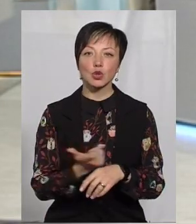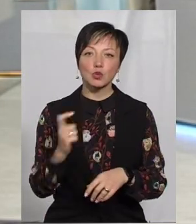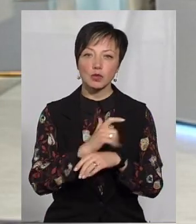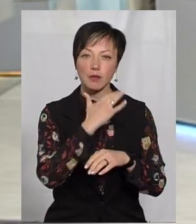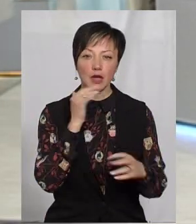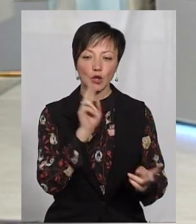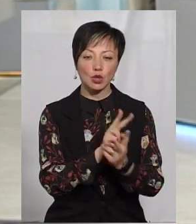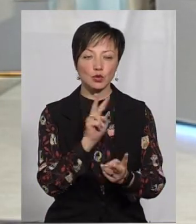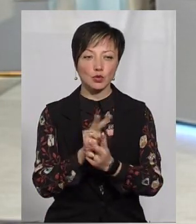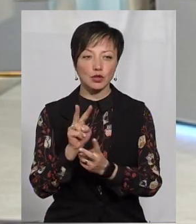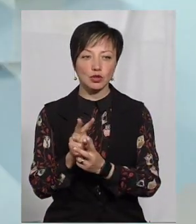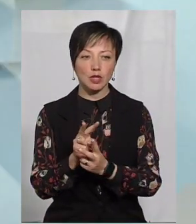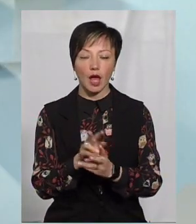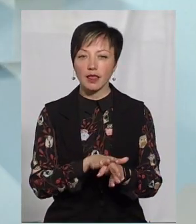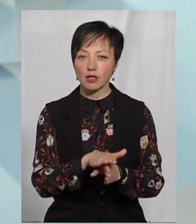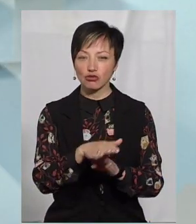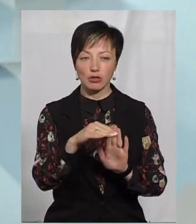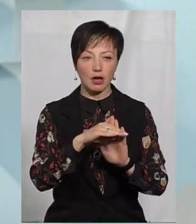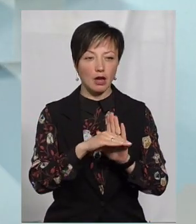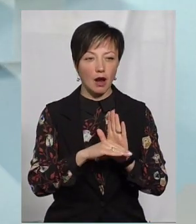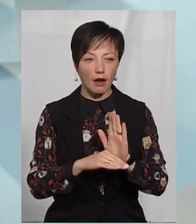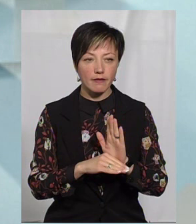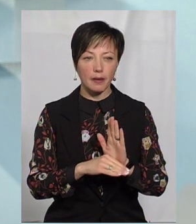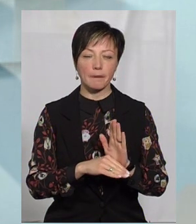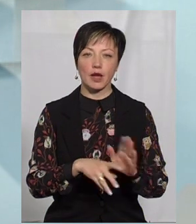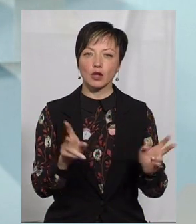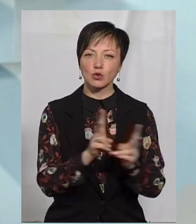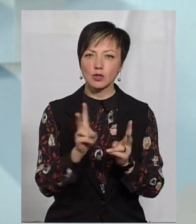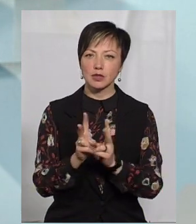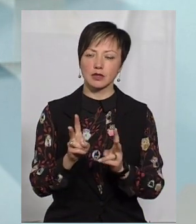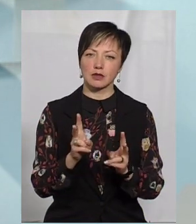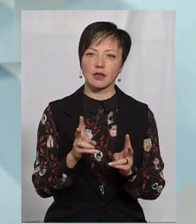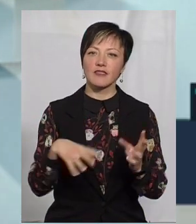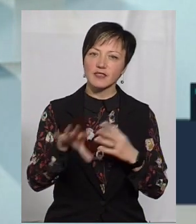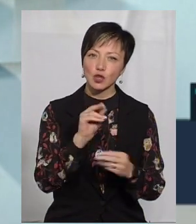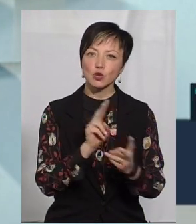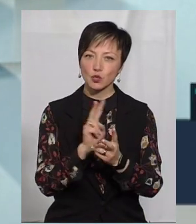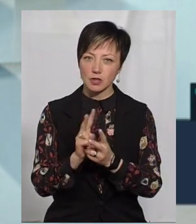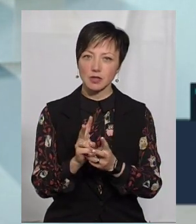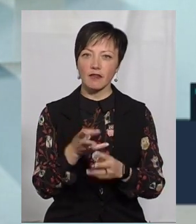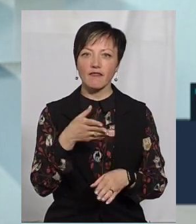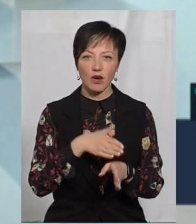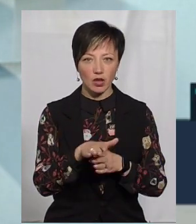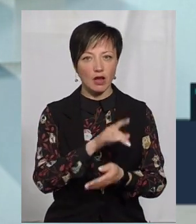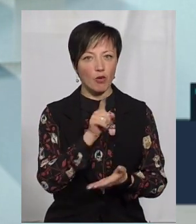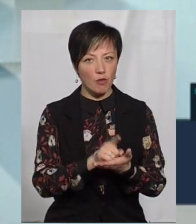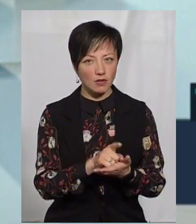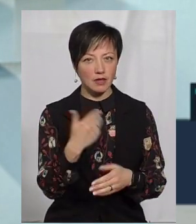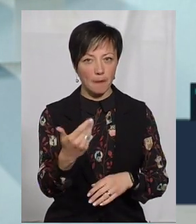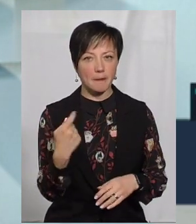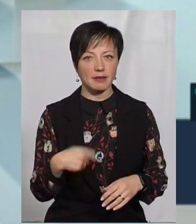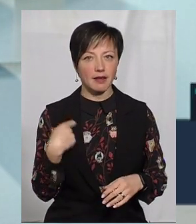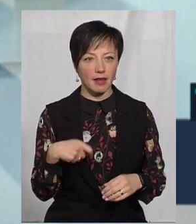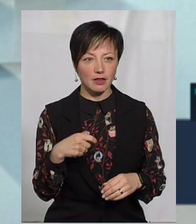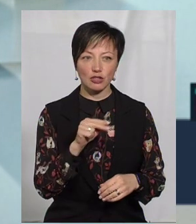Як бачимо, от, насичений графік президента, дуже багато зустрічей. Питання в іншому, чи всі зустрічі – це є виконання обов'язків